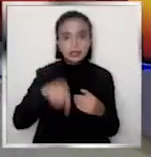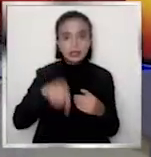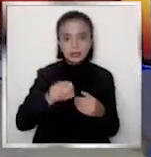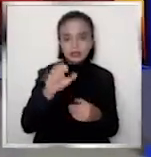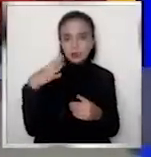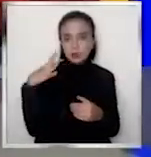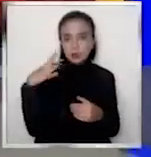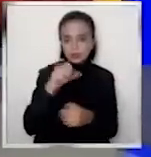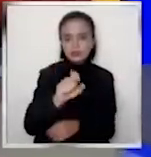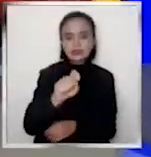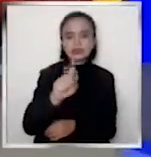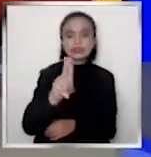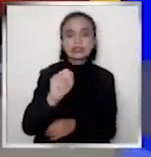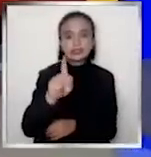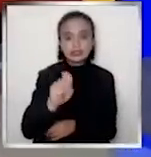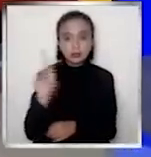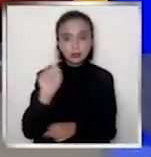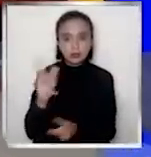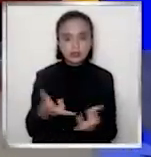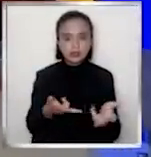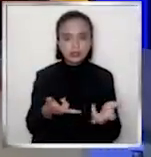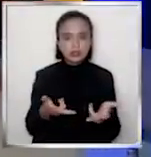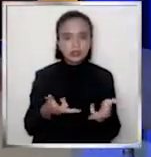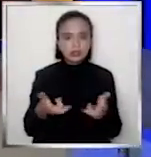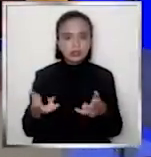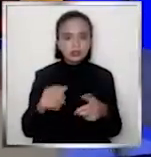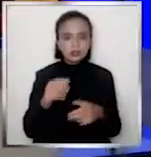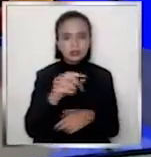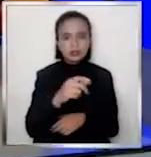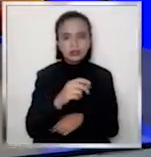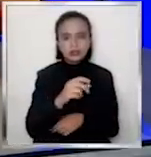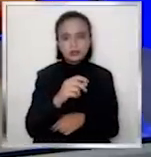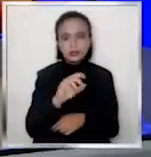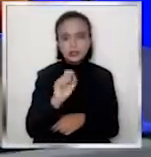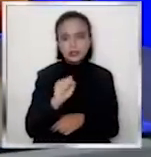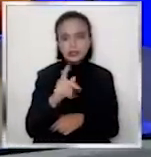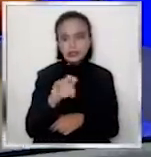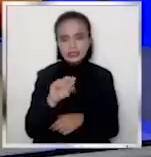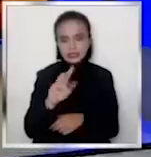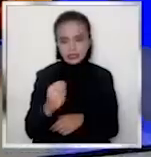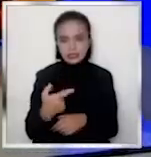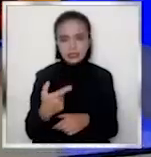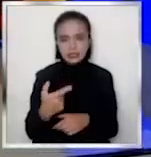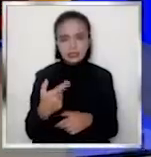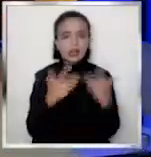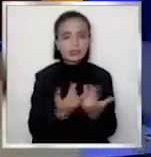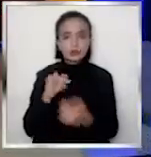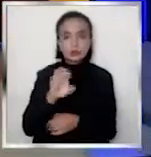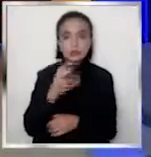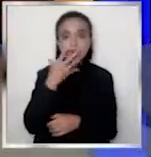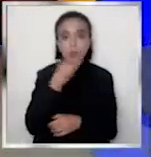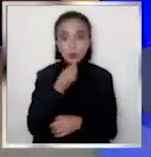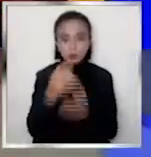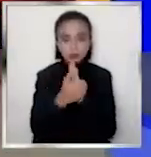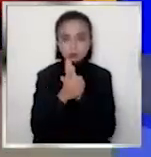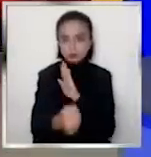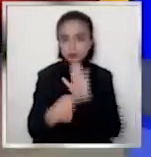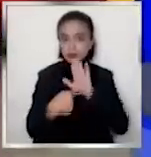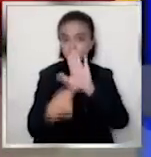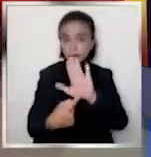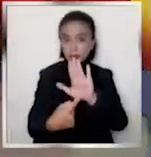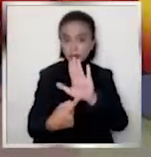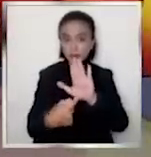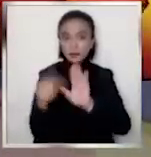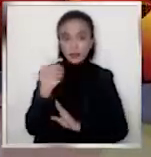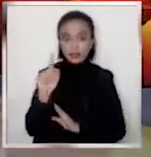first ever figure skating series sa primetime na Hearts on Ice. Ang isa kasi sa mga magpapamalas ng galing sa ice skating rink,